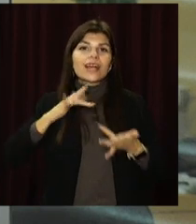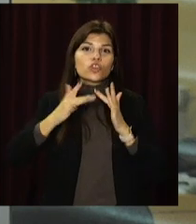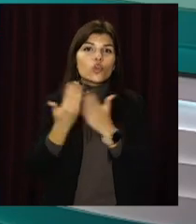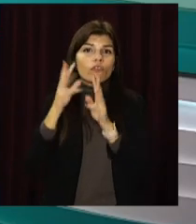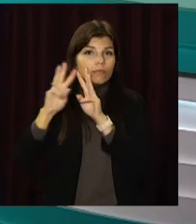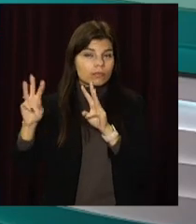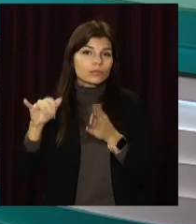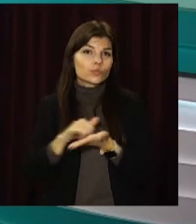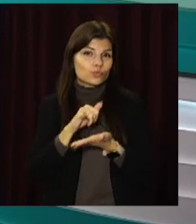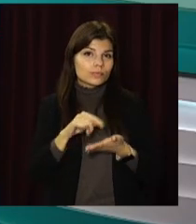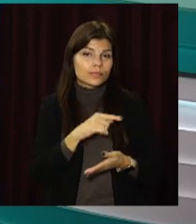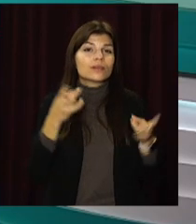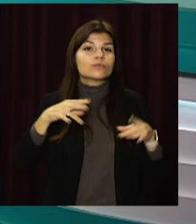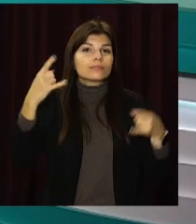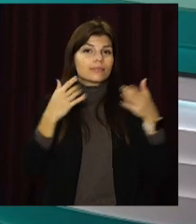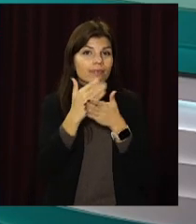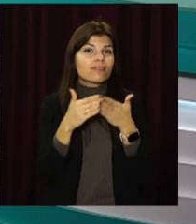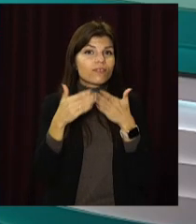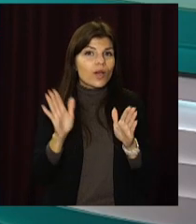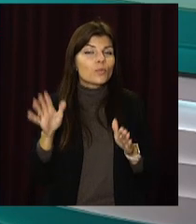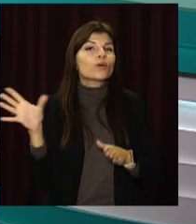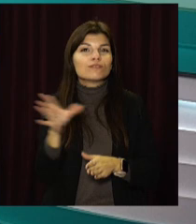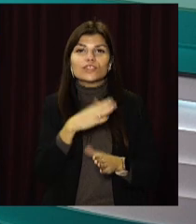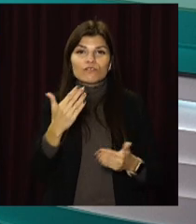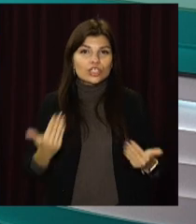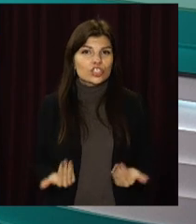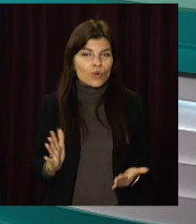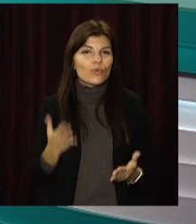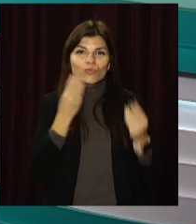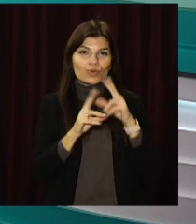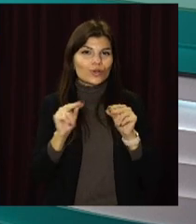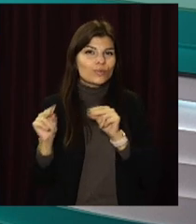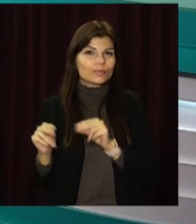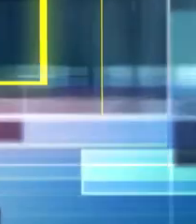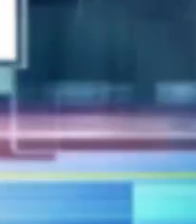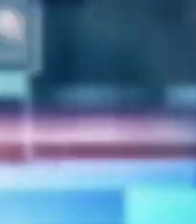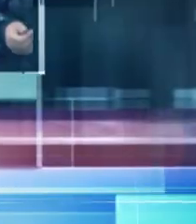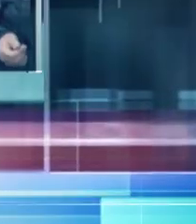YouTube-каналі. Залишайтесь відкритим, та нехай все у вашому житті буде добре.